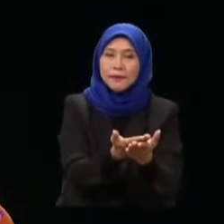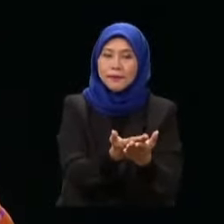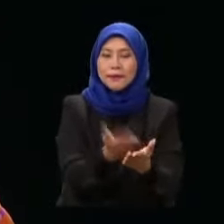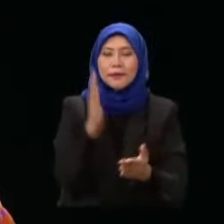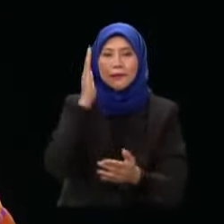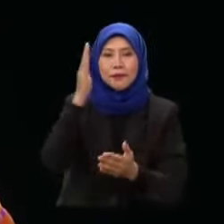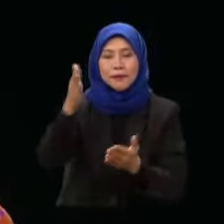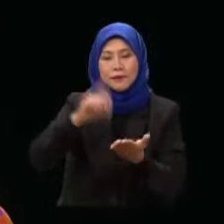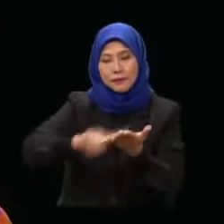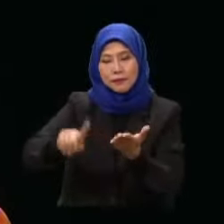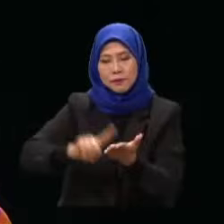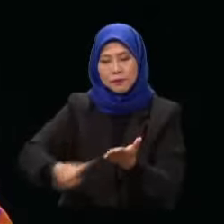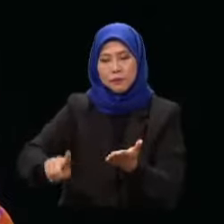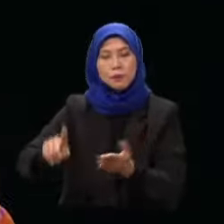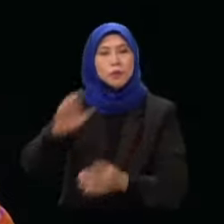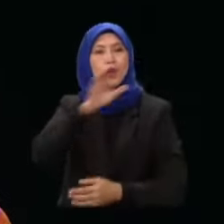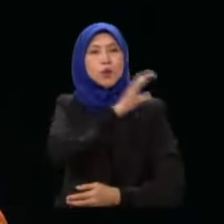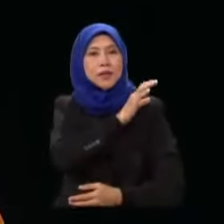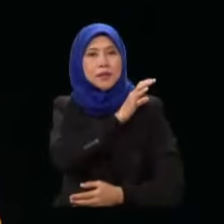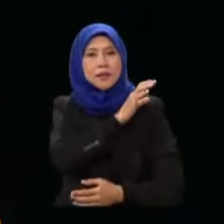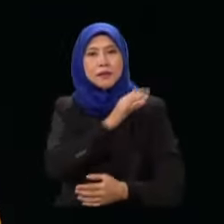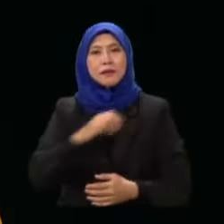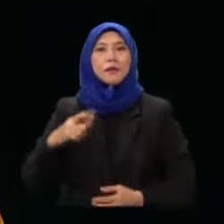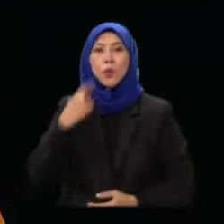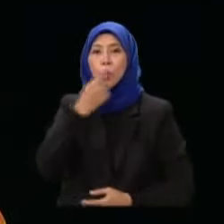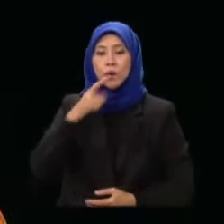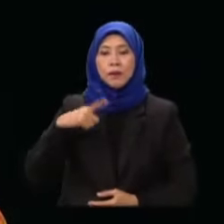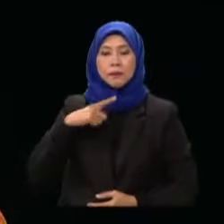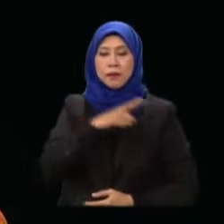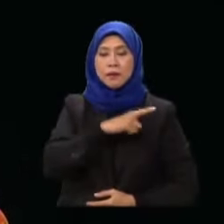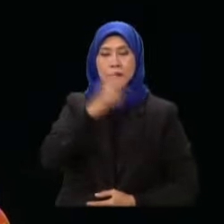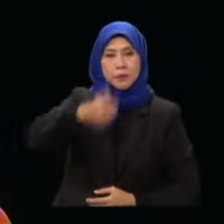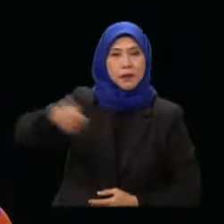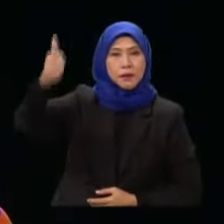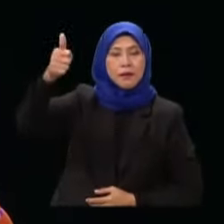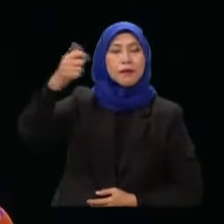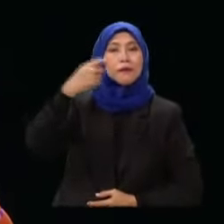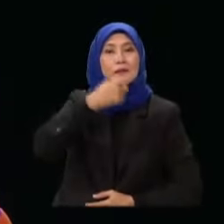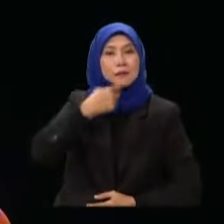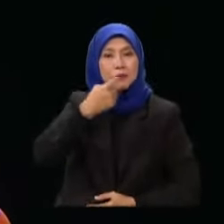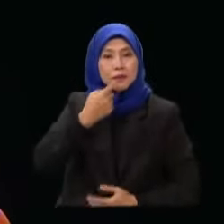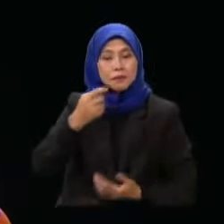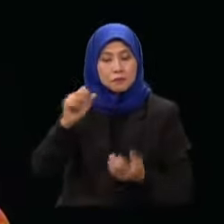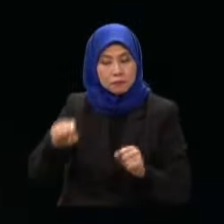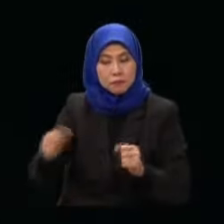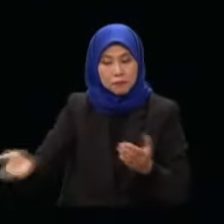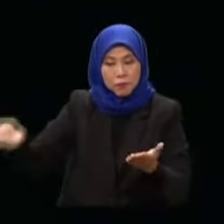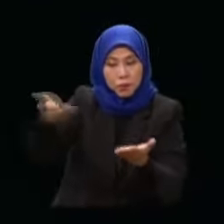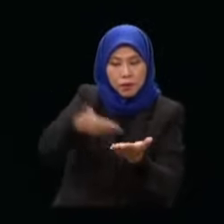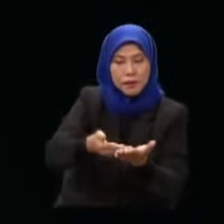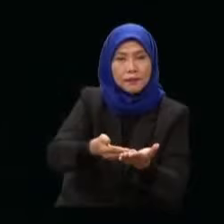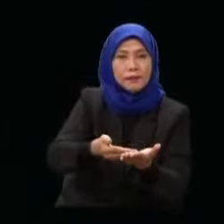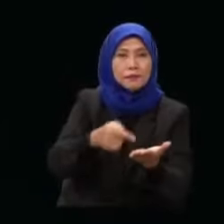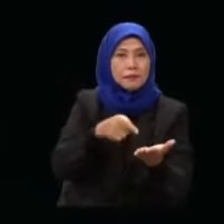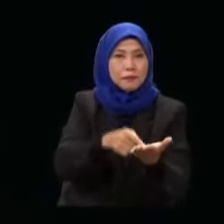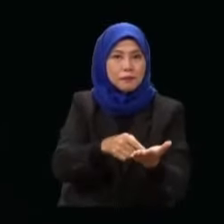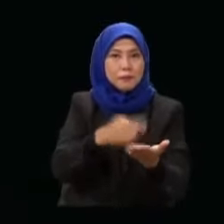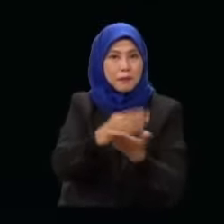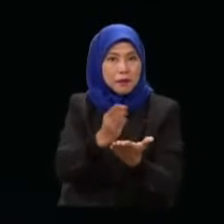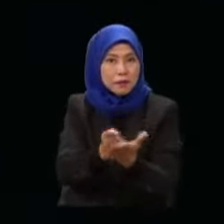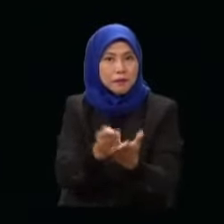lihat kepada fungsi the Ali lembaga pengarah dia nah Tentukan pemohonan ini datang daripada